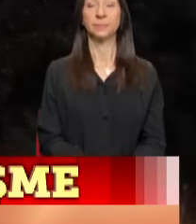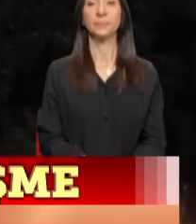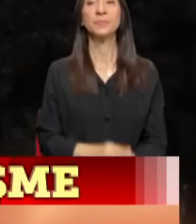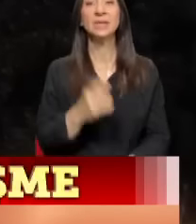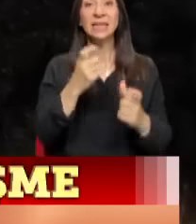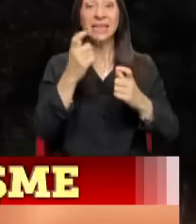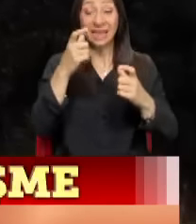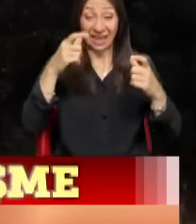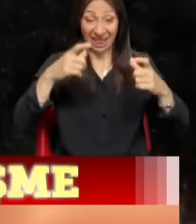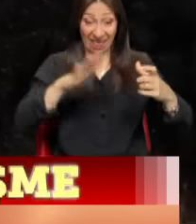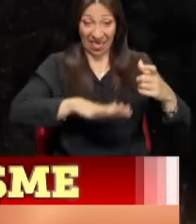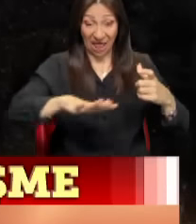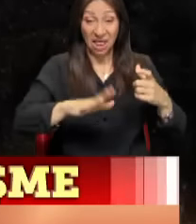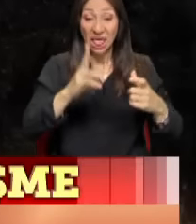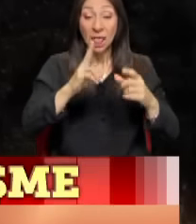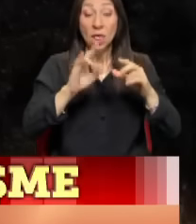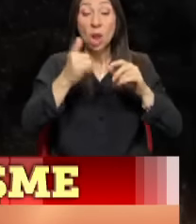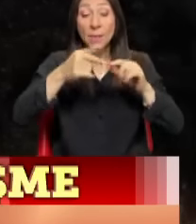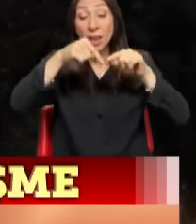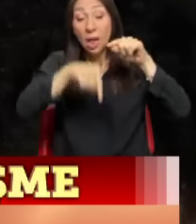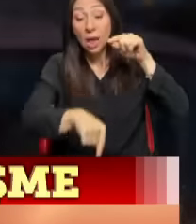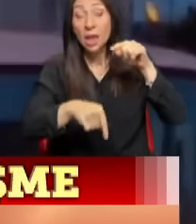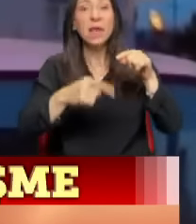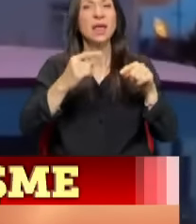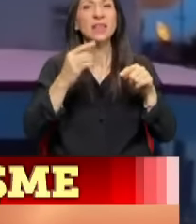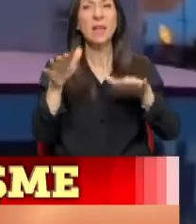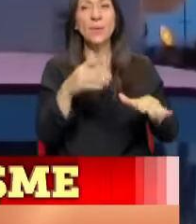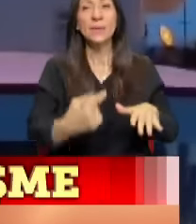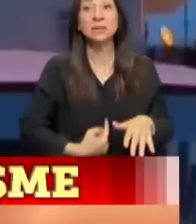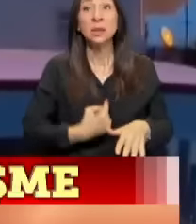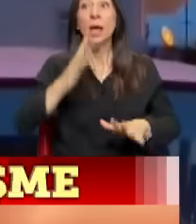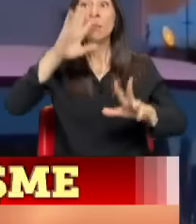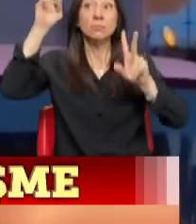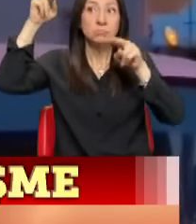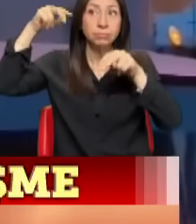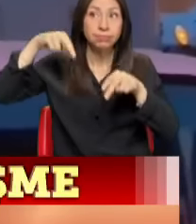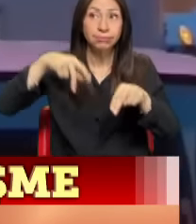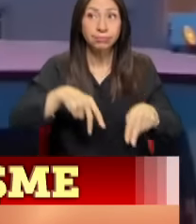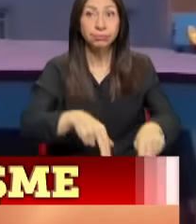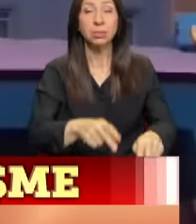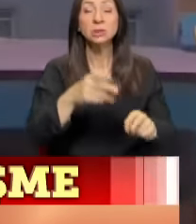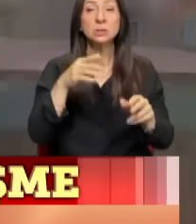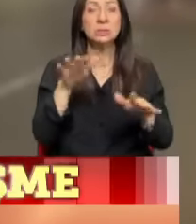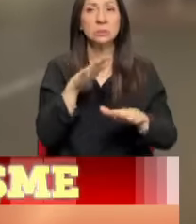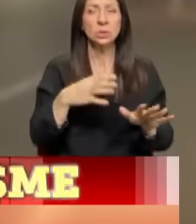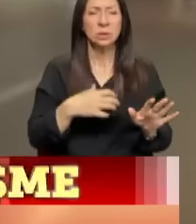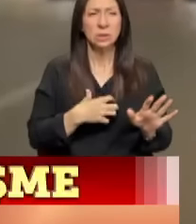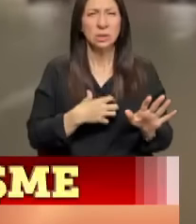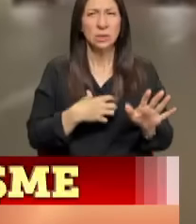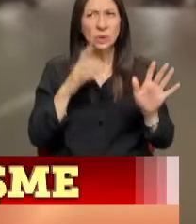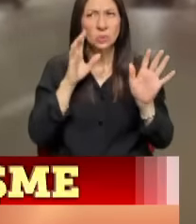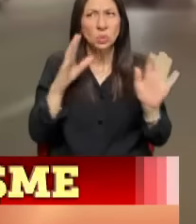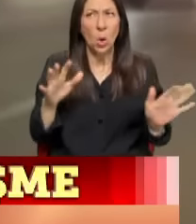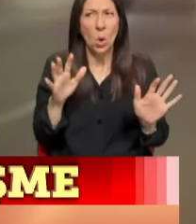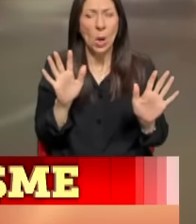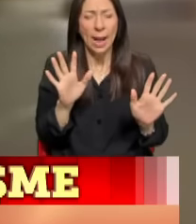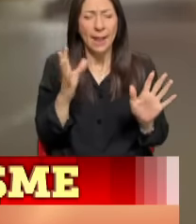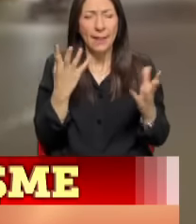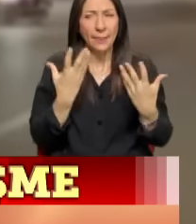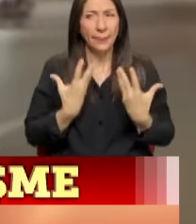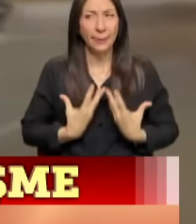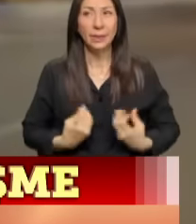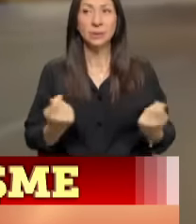Yerin 7 kilometre altında gerçekleşen depremi hissedenler kendini sokağa attı. Sarsıntının şokunu atlatmaya çalıştı.